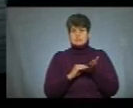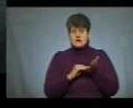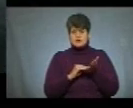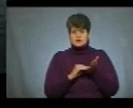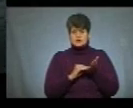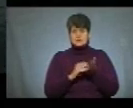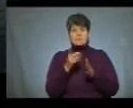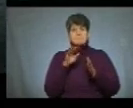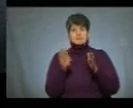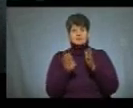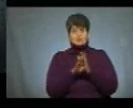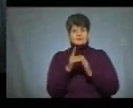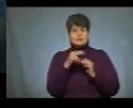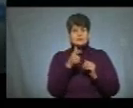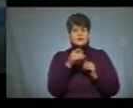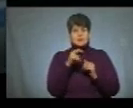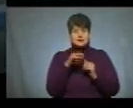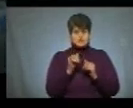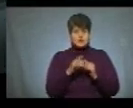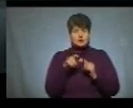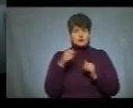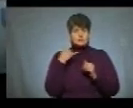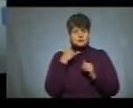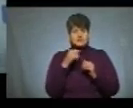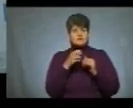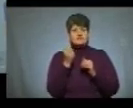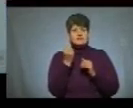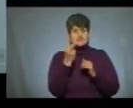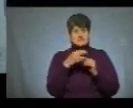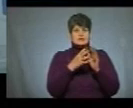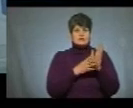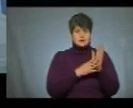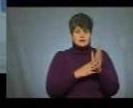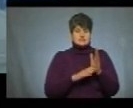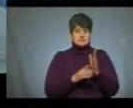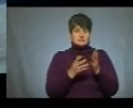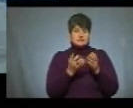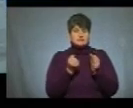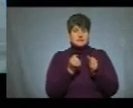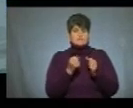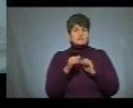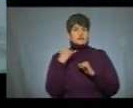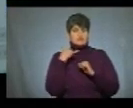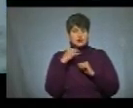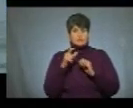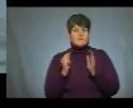на Підволочись, на Данила Галицьку. Це вже люди подзвонили 12:19, от поступив виклик. Останній виклик, що самі вже